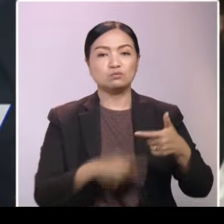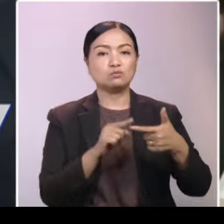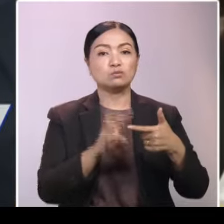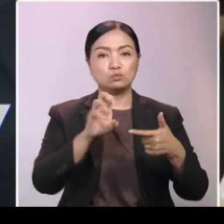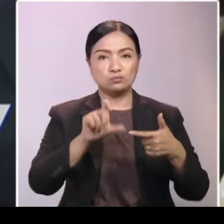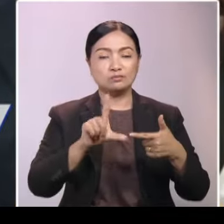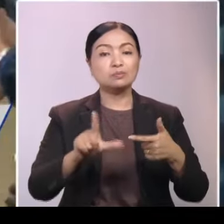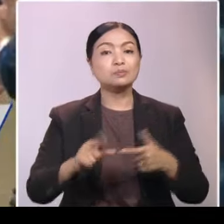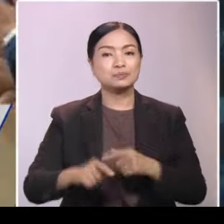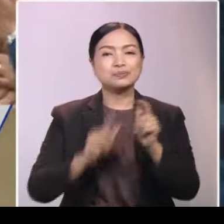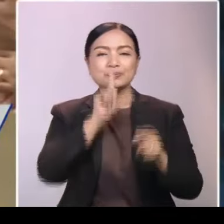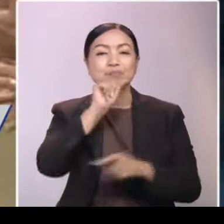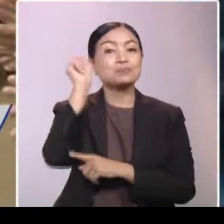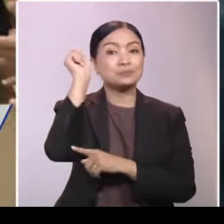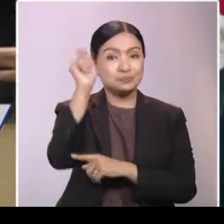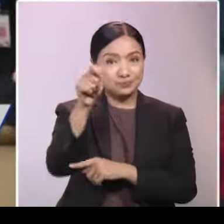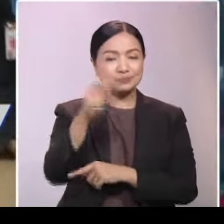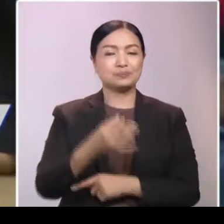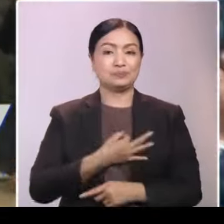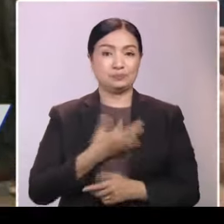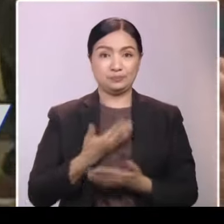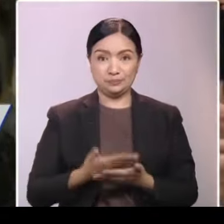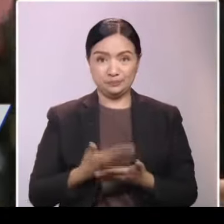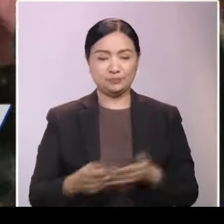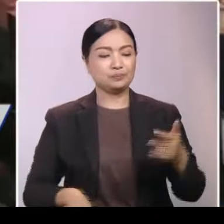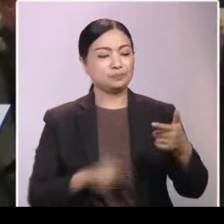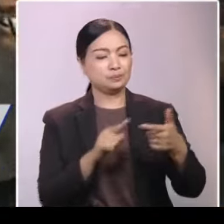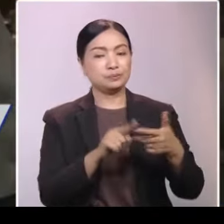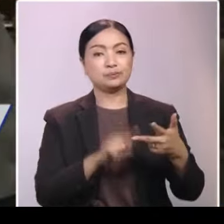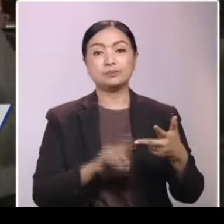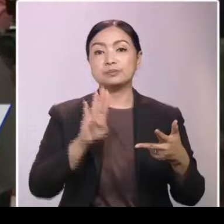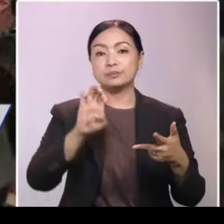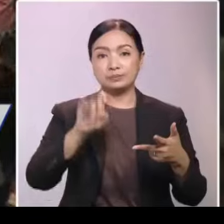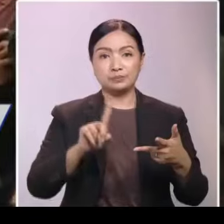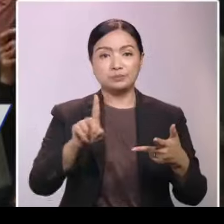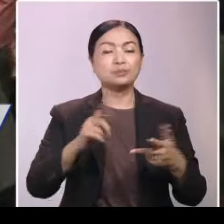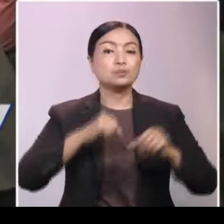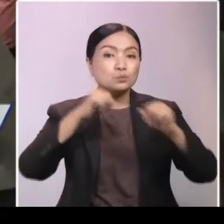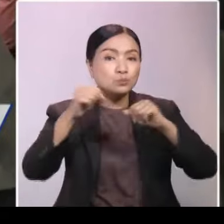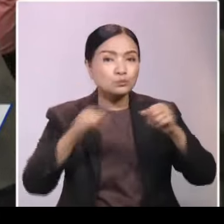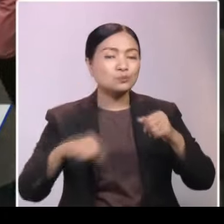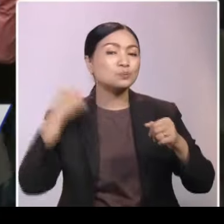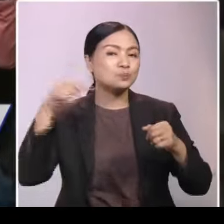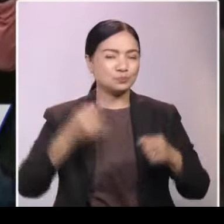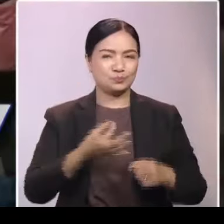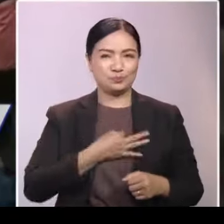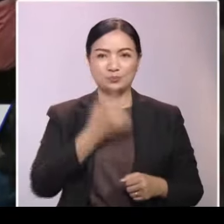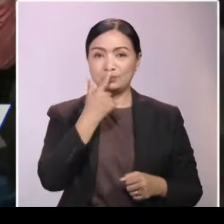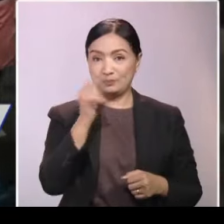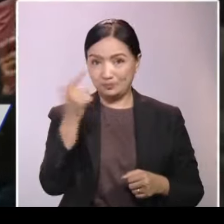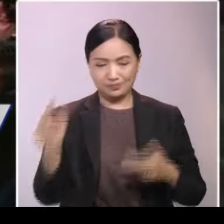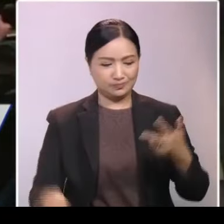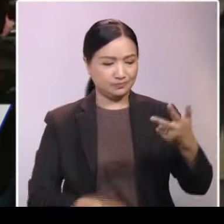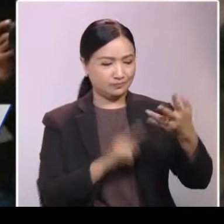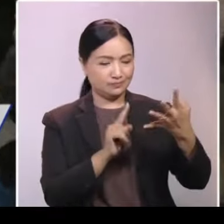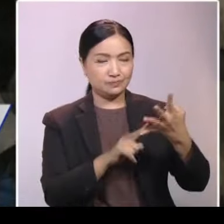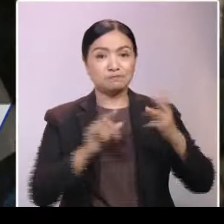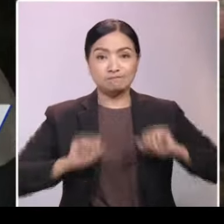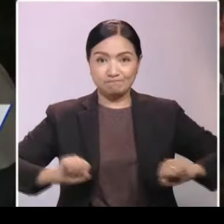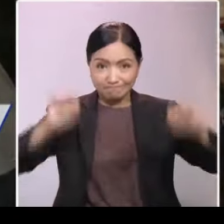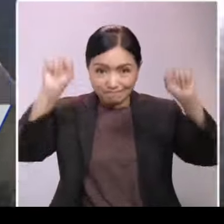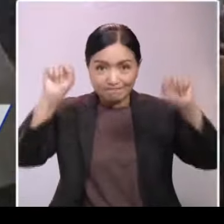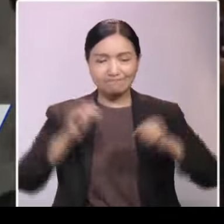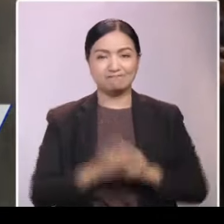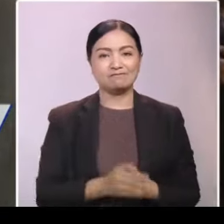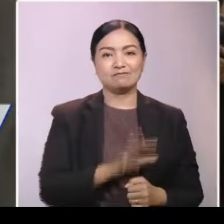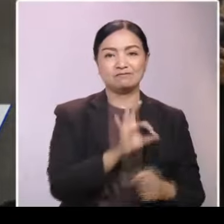วกุลวุฒิวิทิสารนักแบดมินตันเหรียญเงินโอลิมปิกบีจันแจ่มสุวรรณเพ็งนักมวยสากลหญิงเหรียญทองแดงรวมถึงทีมยกน้ำหนักครับ